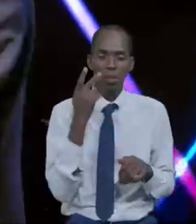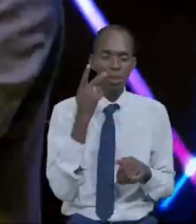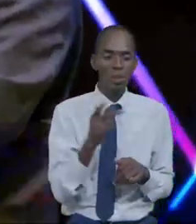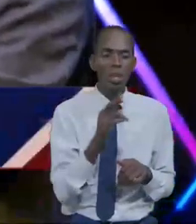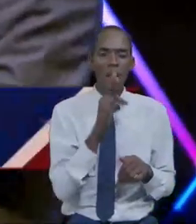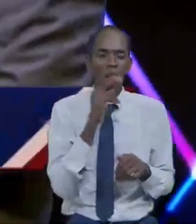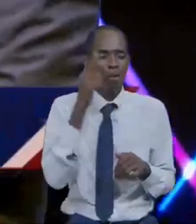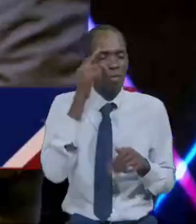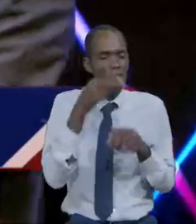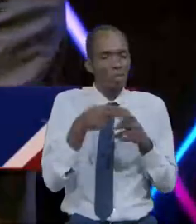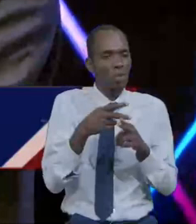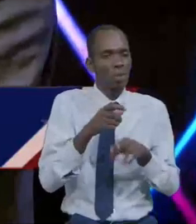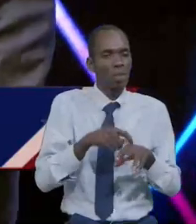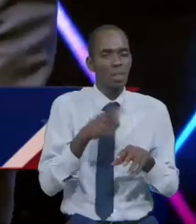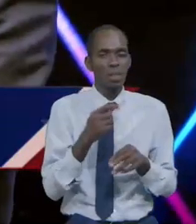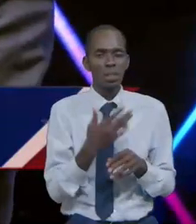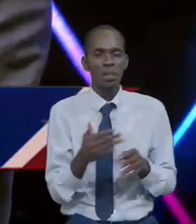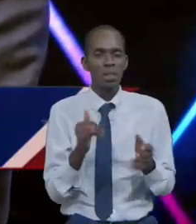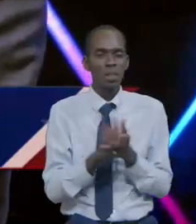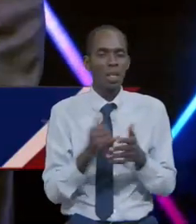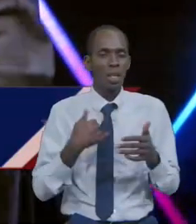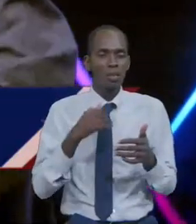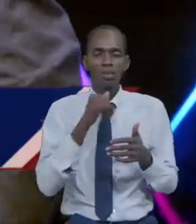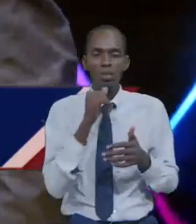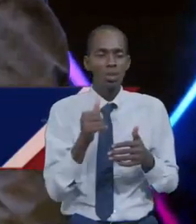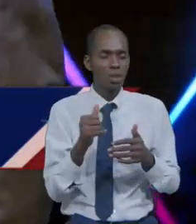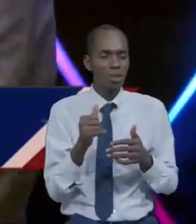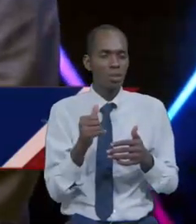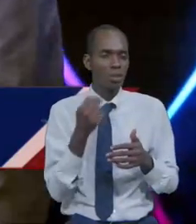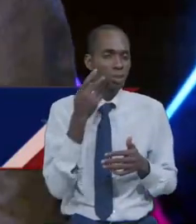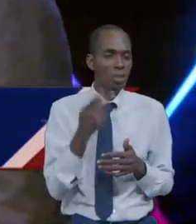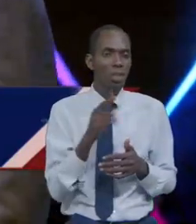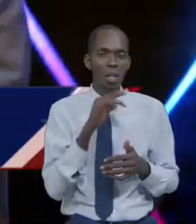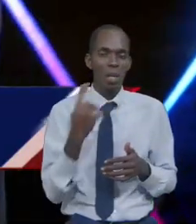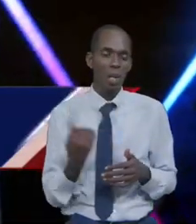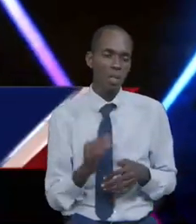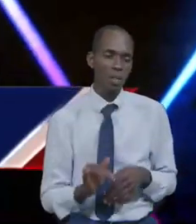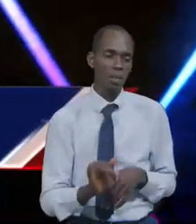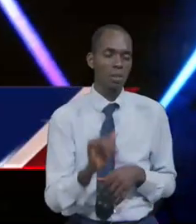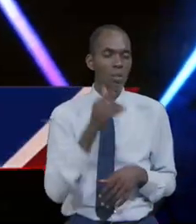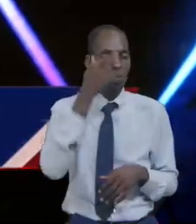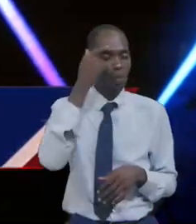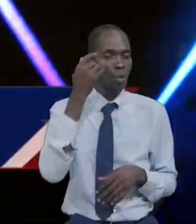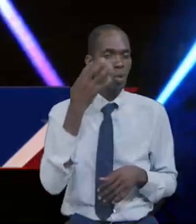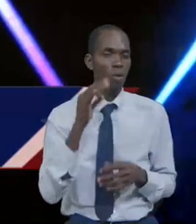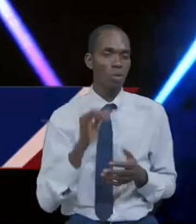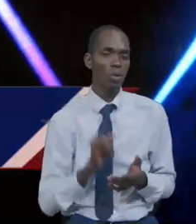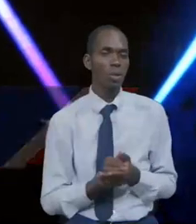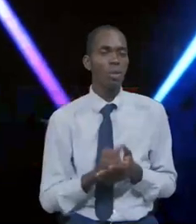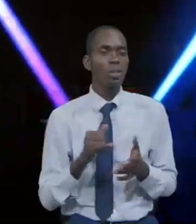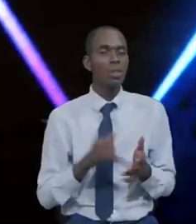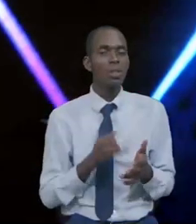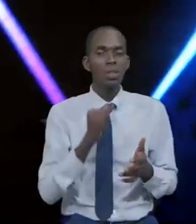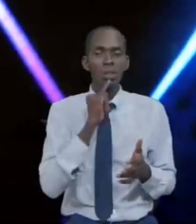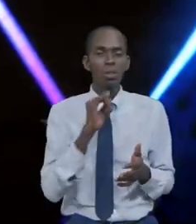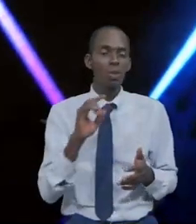invisibles, les choses qui sont, les choses visibles sont temporaires, les choses qui ne sont pas, les choses invisibles sont éternelles, et à cause de